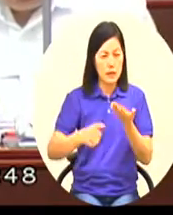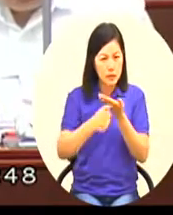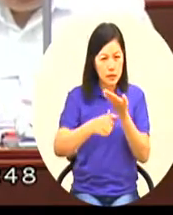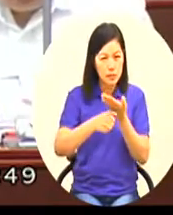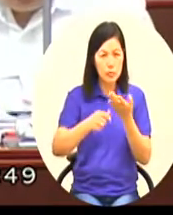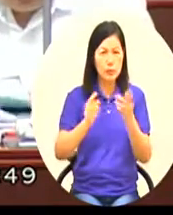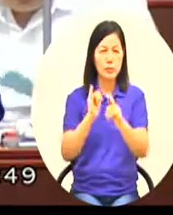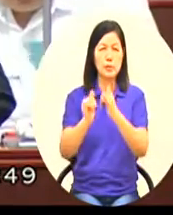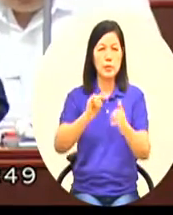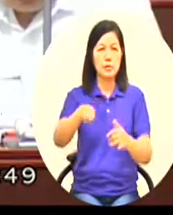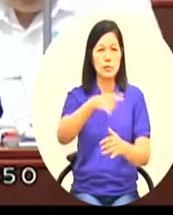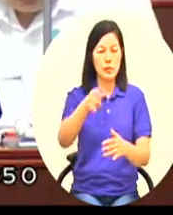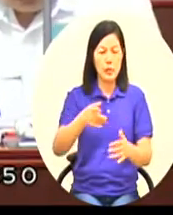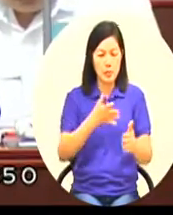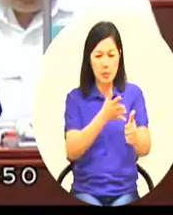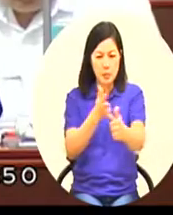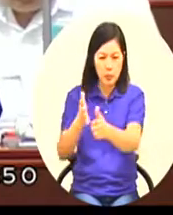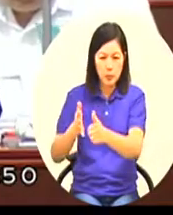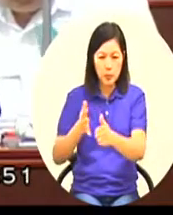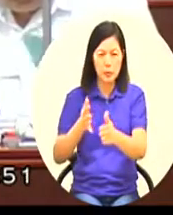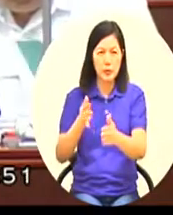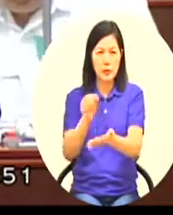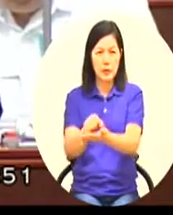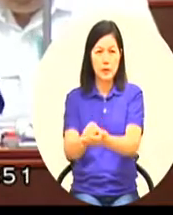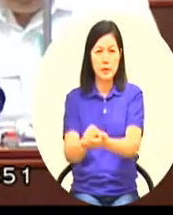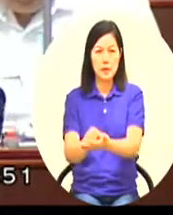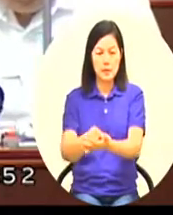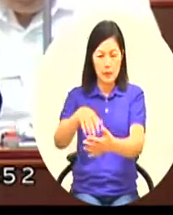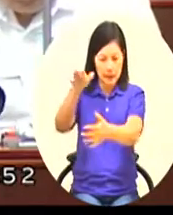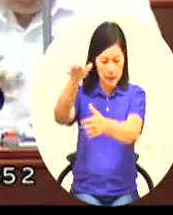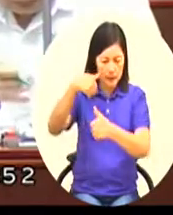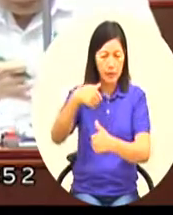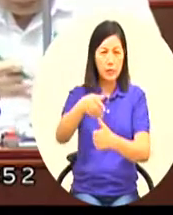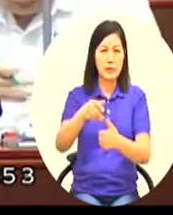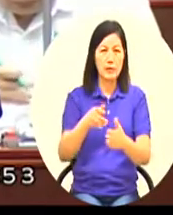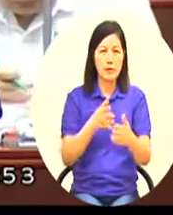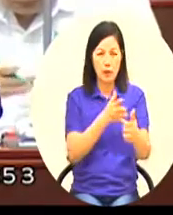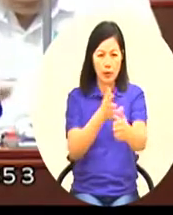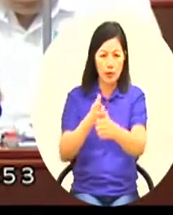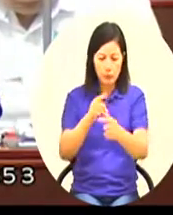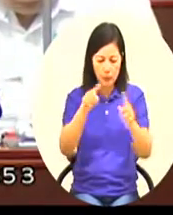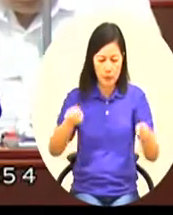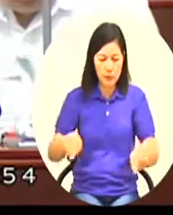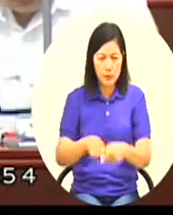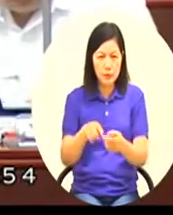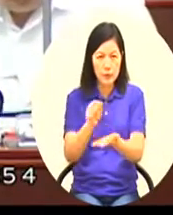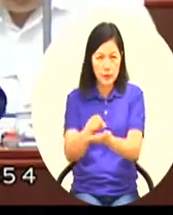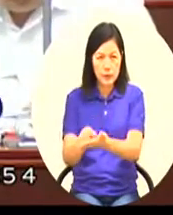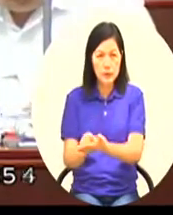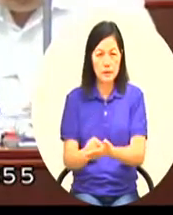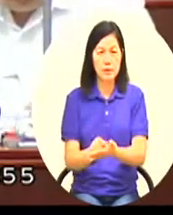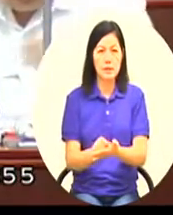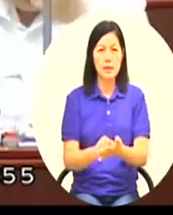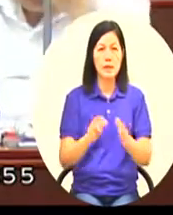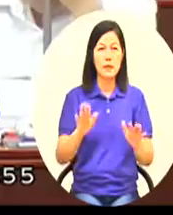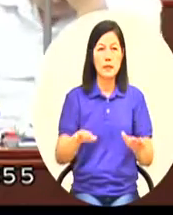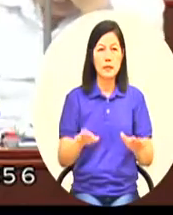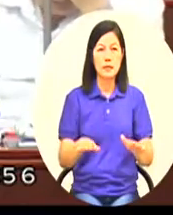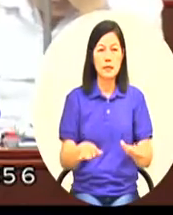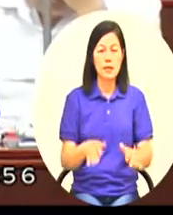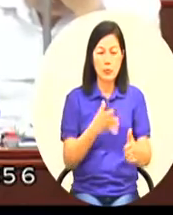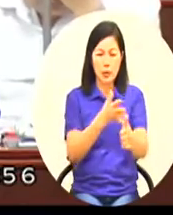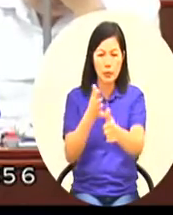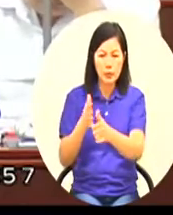我们开始来做问卷，把他找来做问卷，我们设计一些问卷调查，一些问项。那现在我们已经访问